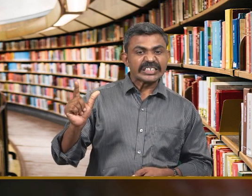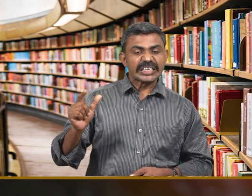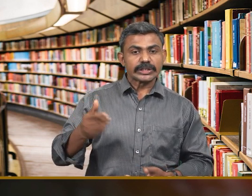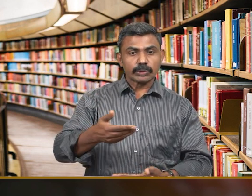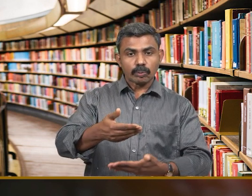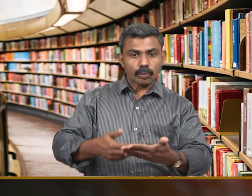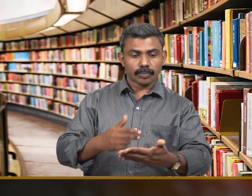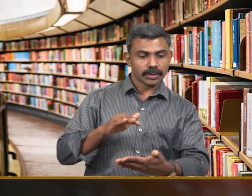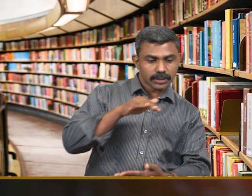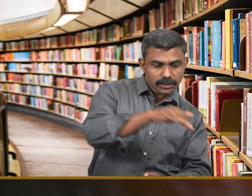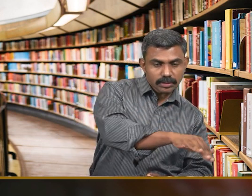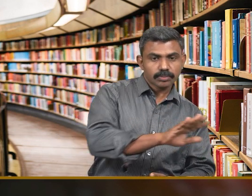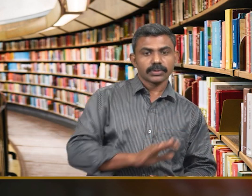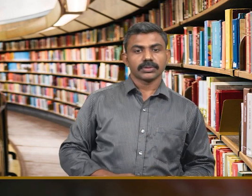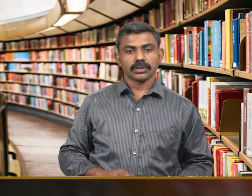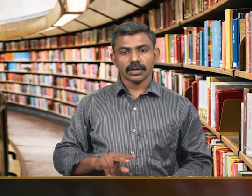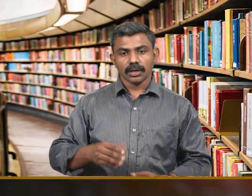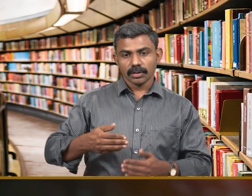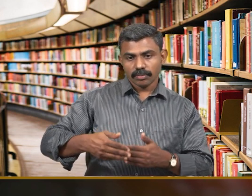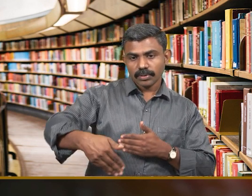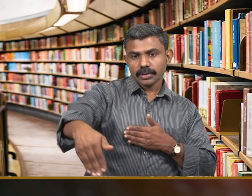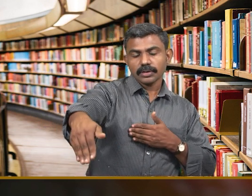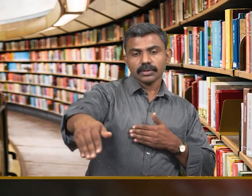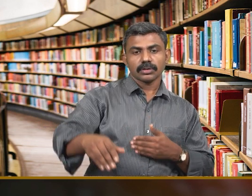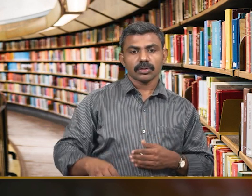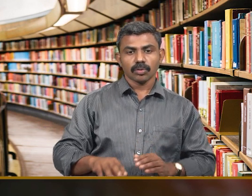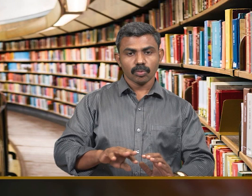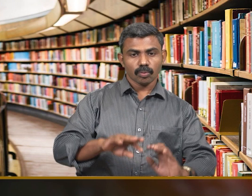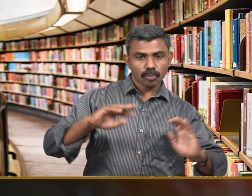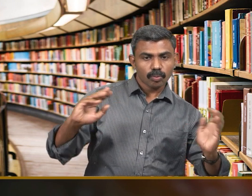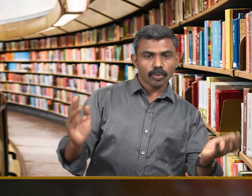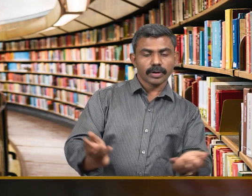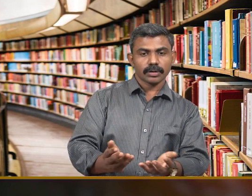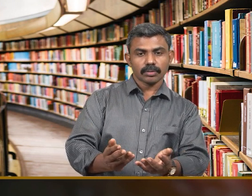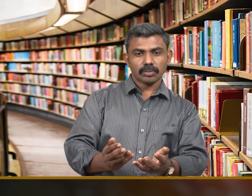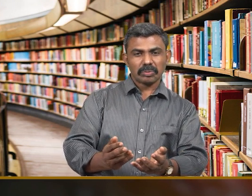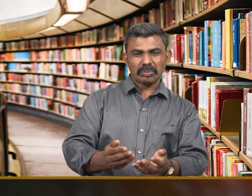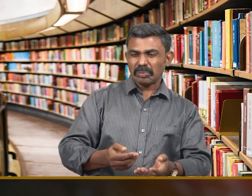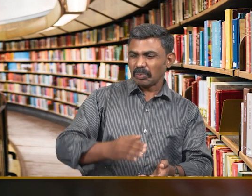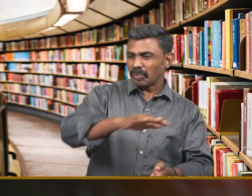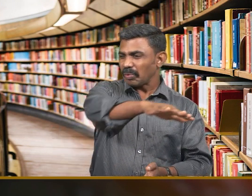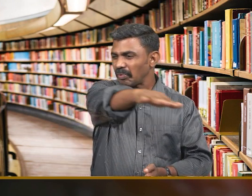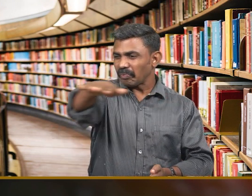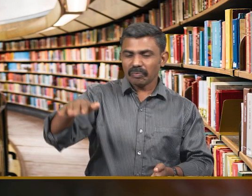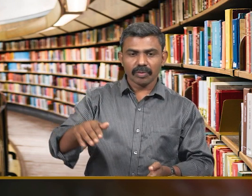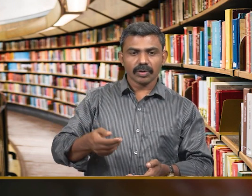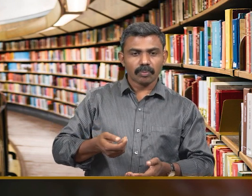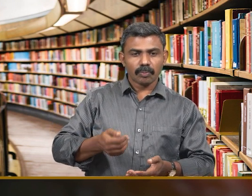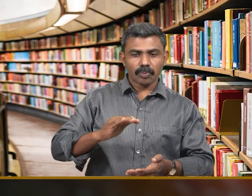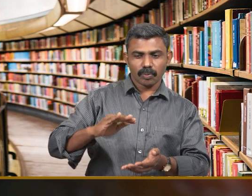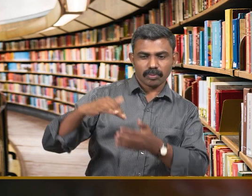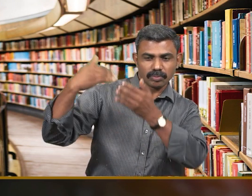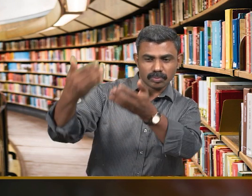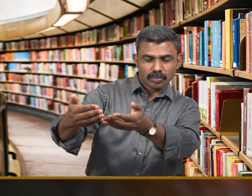திணிக்கப்பட்டது. எனவே அதன் வகையிலாக கிட்டத்தட்ட உலக நாடுகளில் மிகப்பெரிய ஒரு பொருளாதார சீரழிவும்,